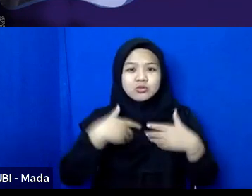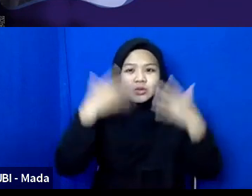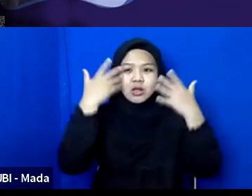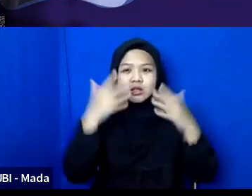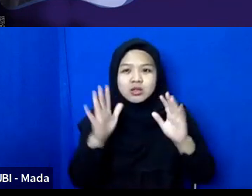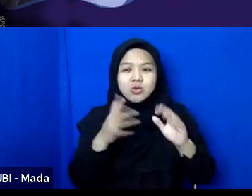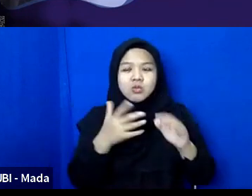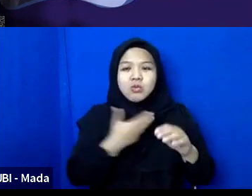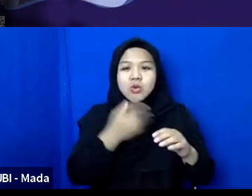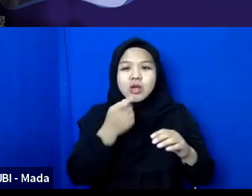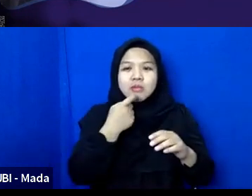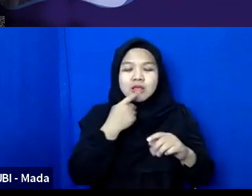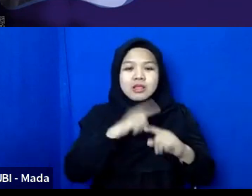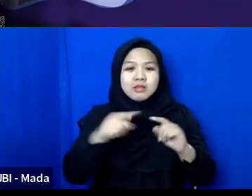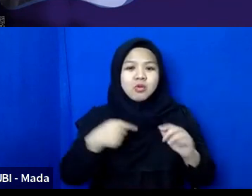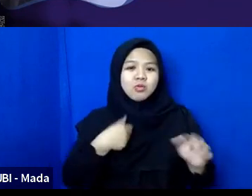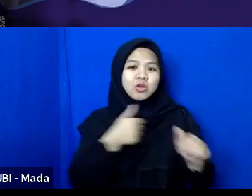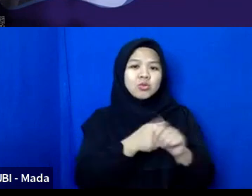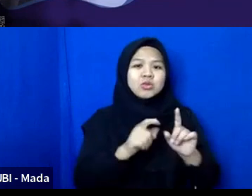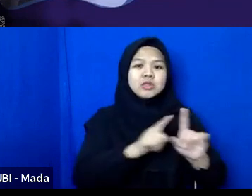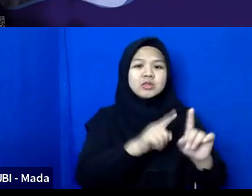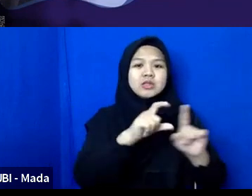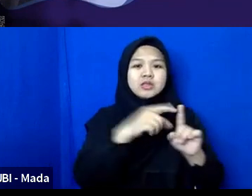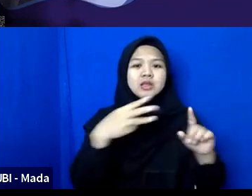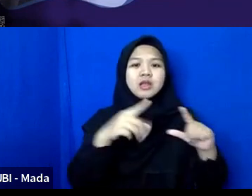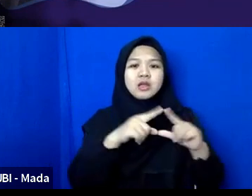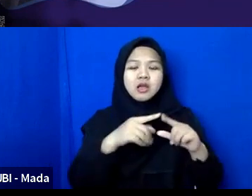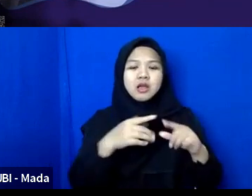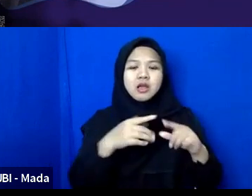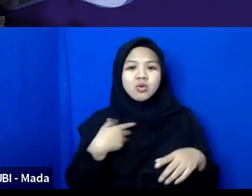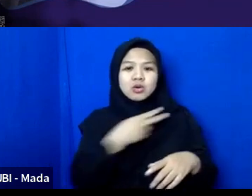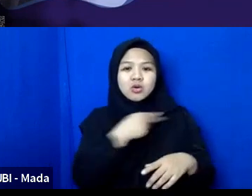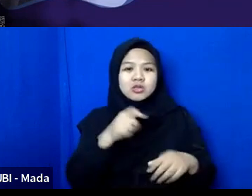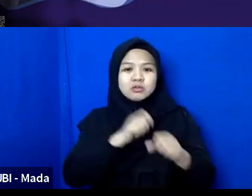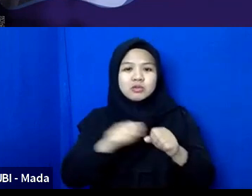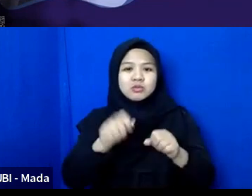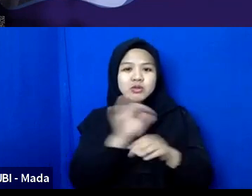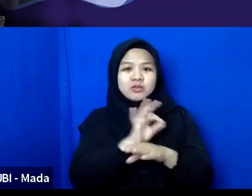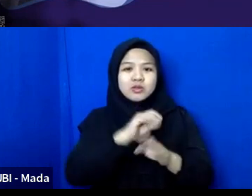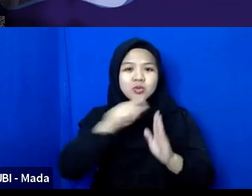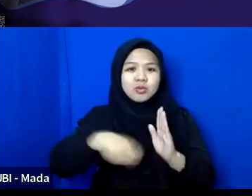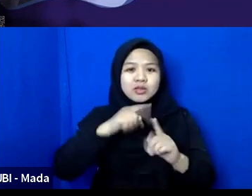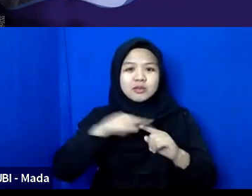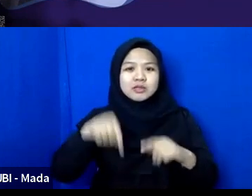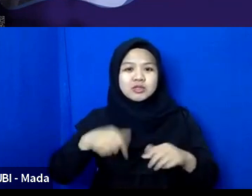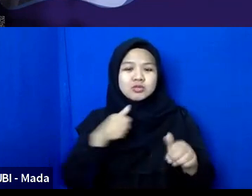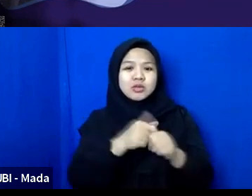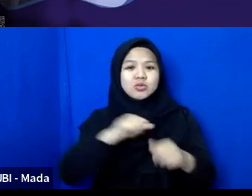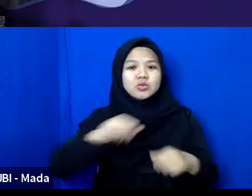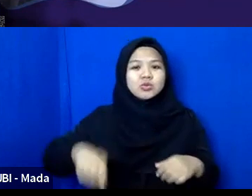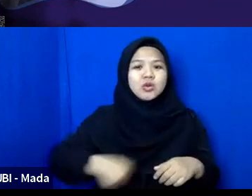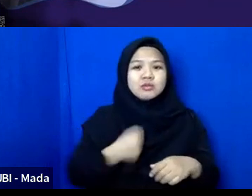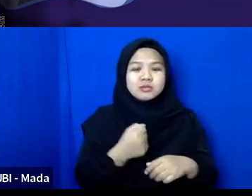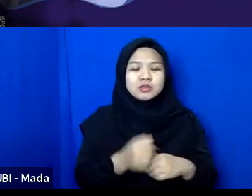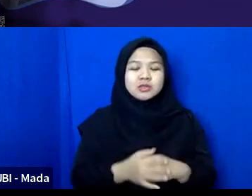bikin mau ngapain Tapi aku mau ngikutin gaya gue bilang gitu aku di Indonesia pembuat film dokumenter tapi di sini cuma ikut suami kayak